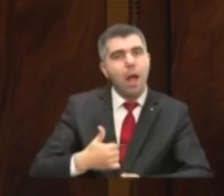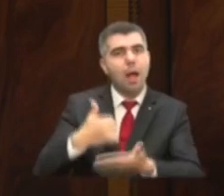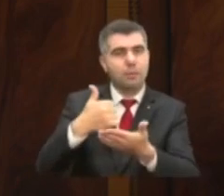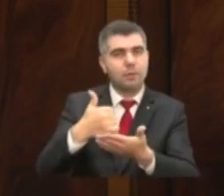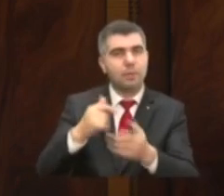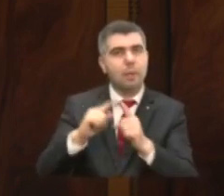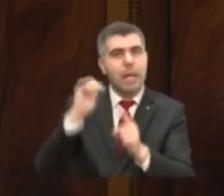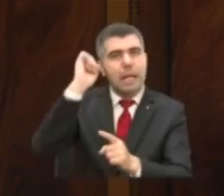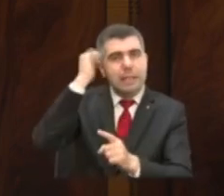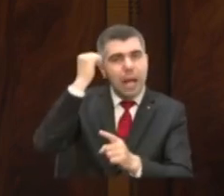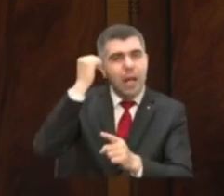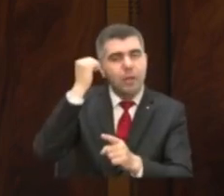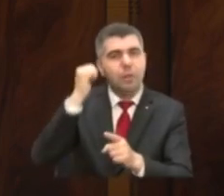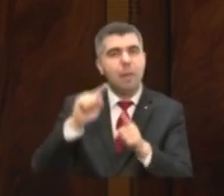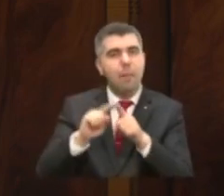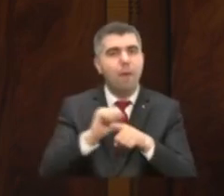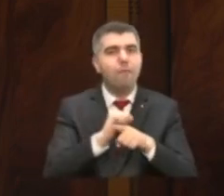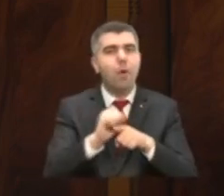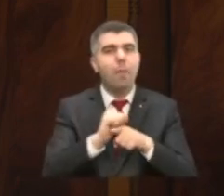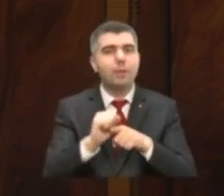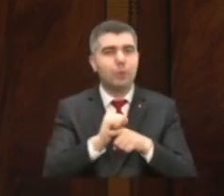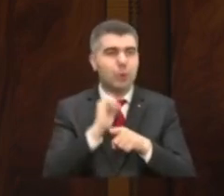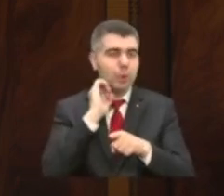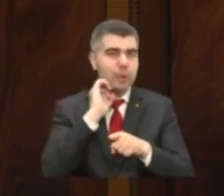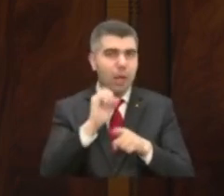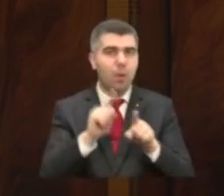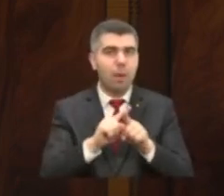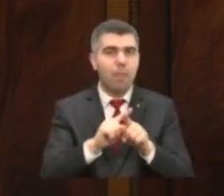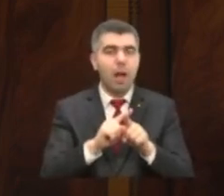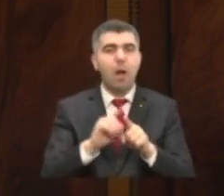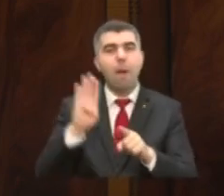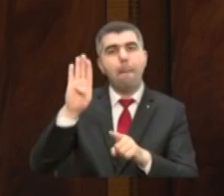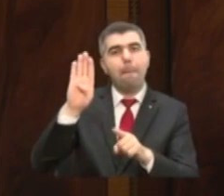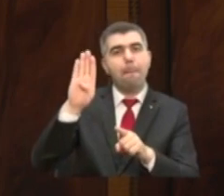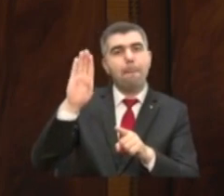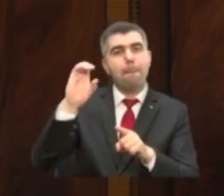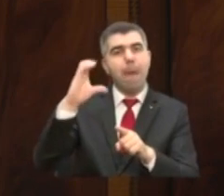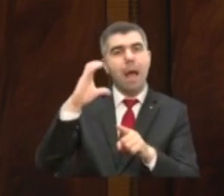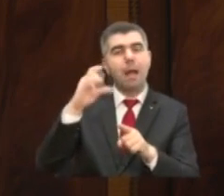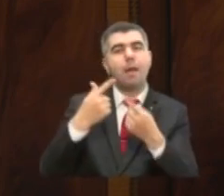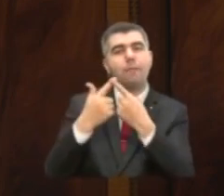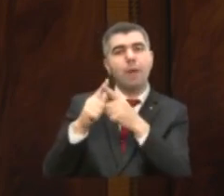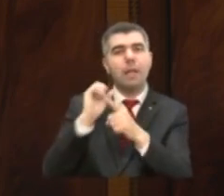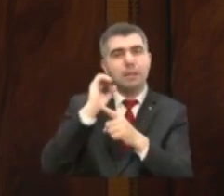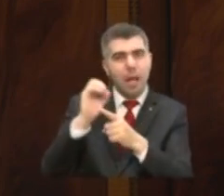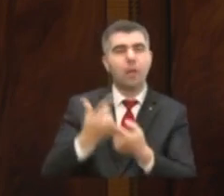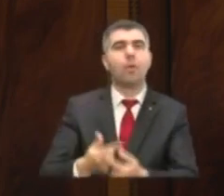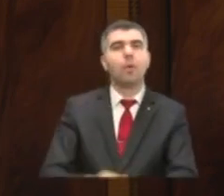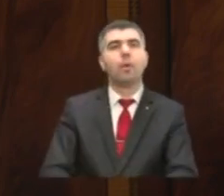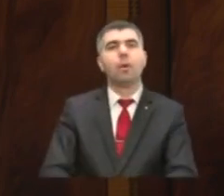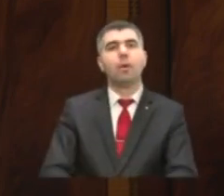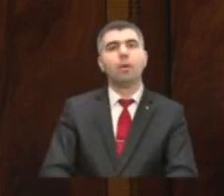متدربي التكوين المهني الحاصلين على البكالوريا والمسجلين بمستويين التقني وشبه التقني والتقنيين المتخصصين، وهذه